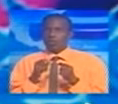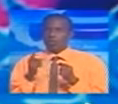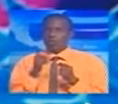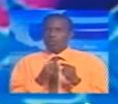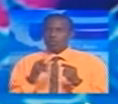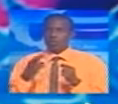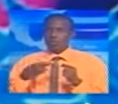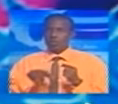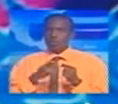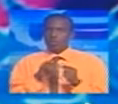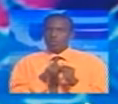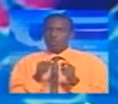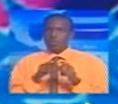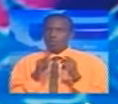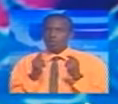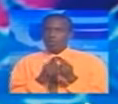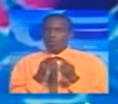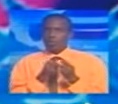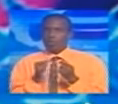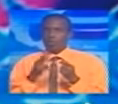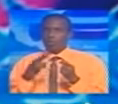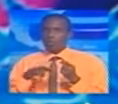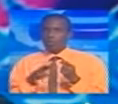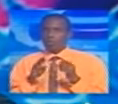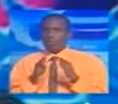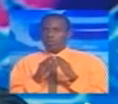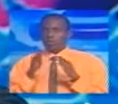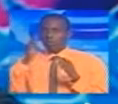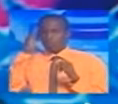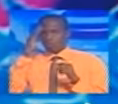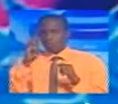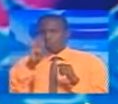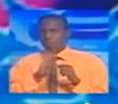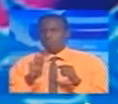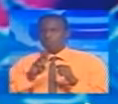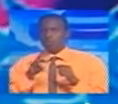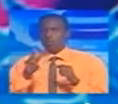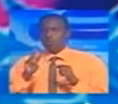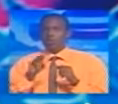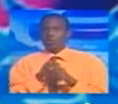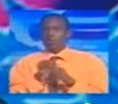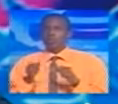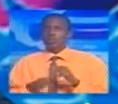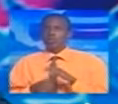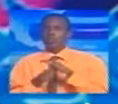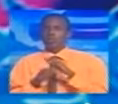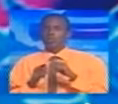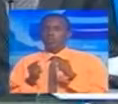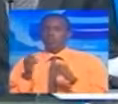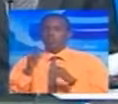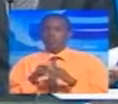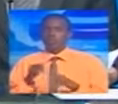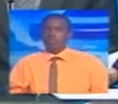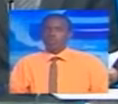aujourd'hui et sont abrités dans des abris de fortune notamment à l'école de Balbala 3 et à l'école de Balbala 7 selon la déclaration du ministre de